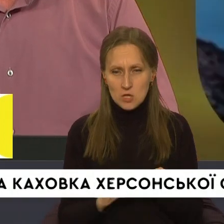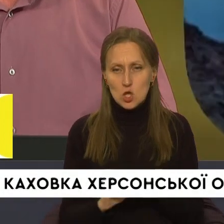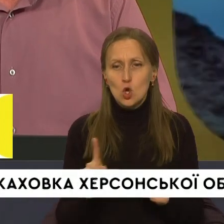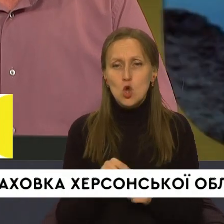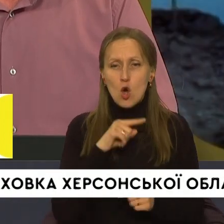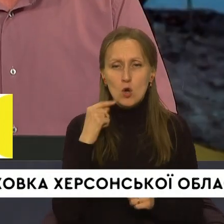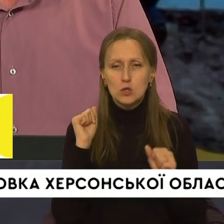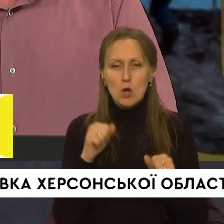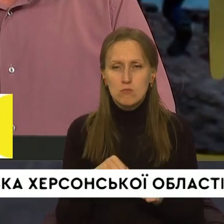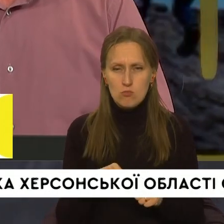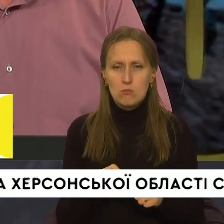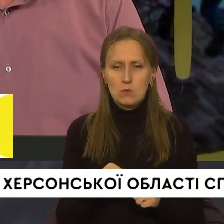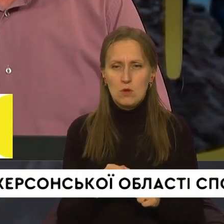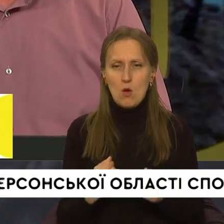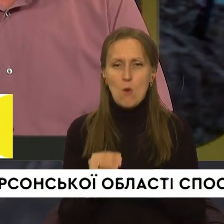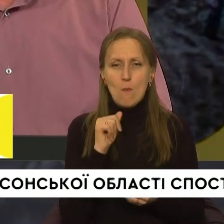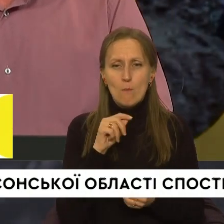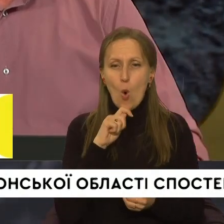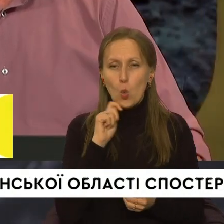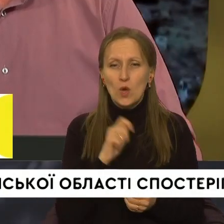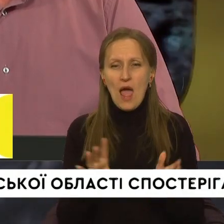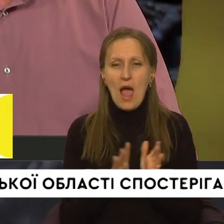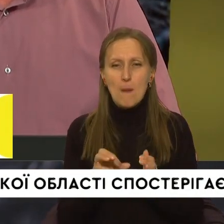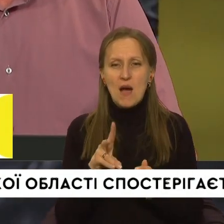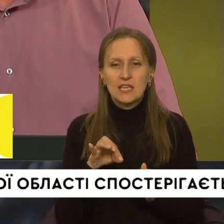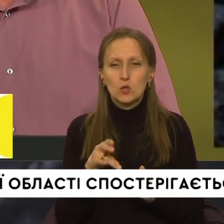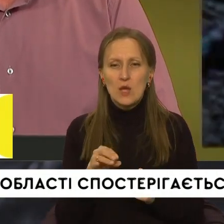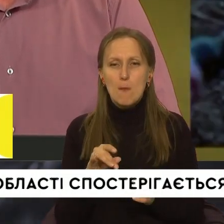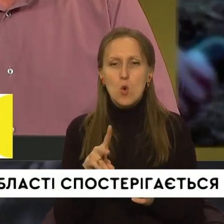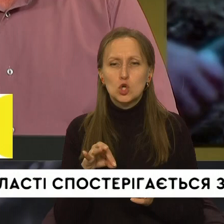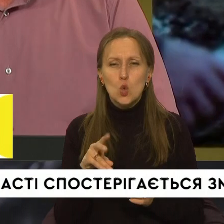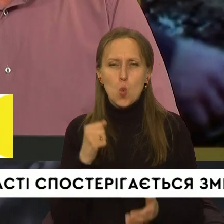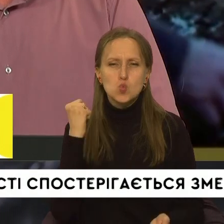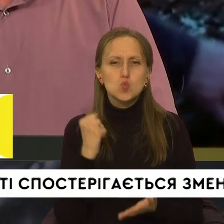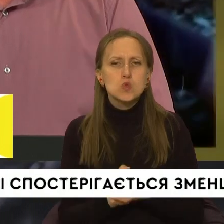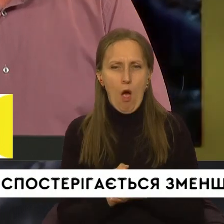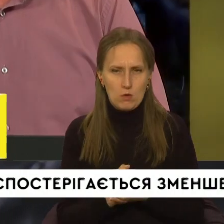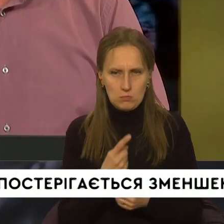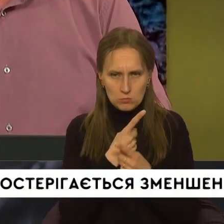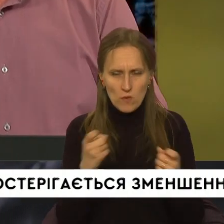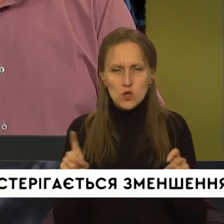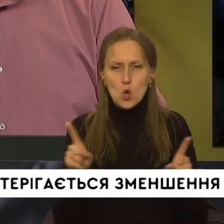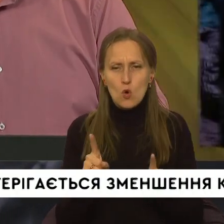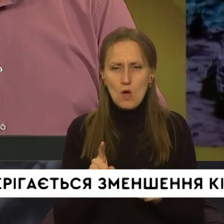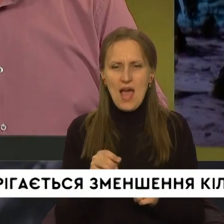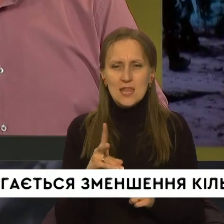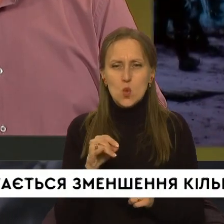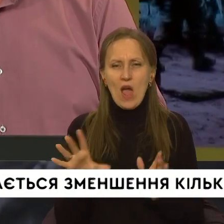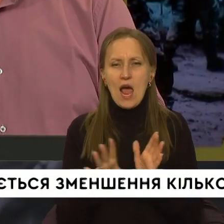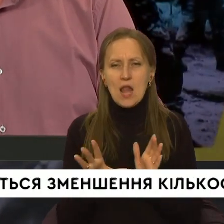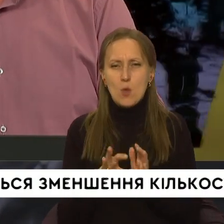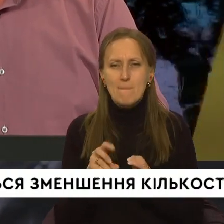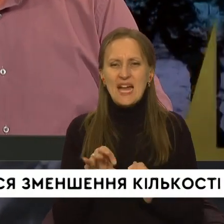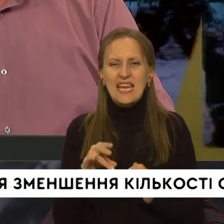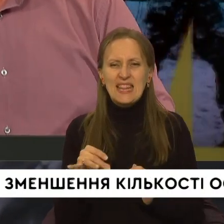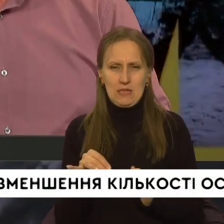що Росія може зважитися завдати по Україні електромагнітного імпульсного удару. Повідомляється, що згенерувати